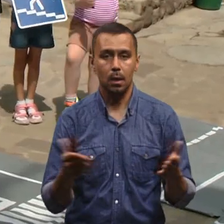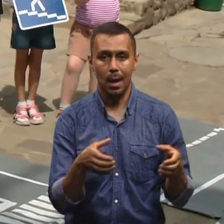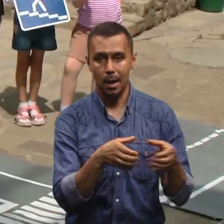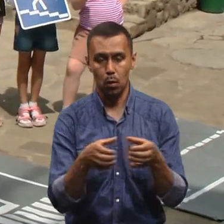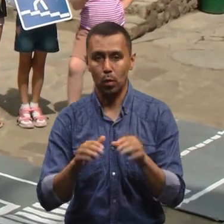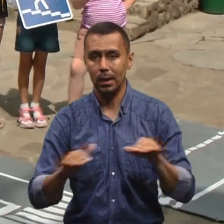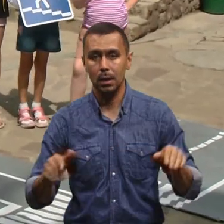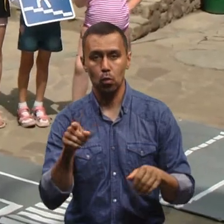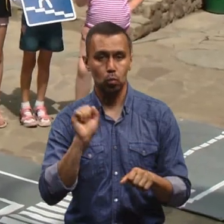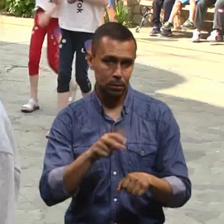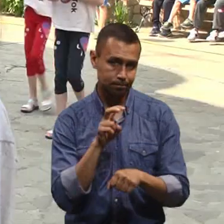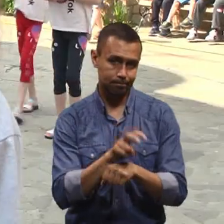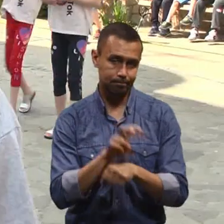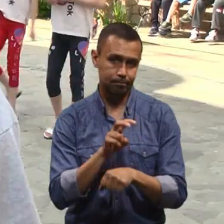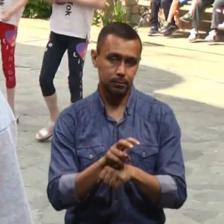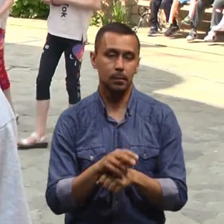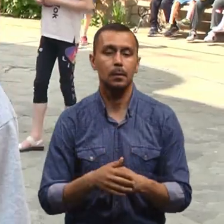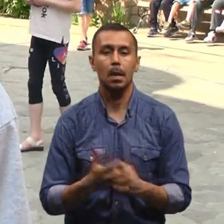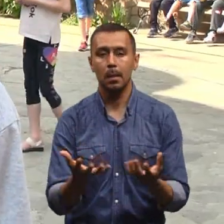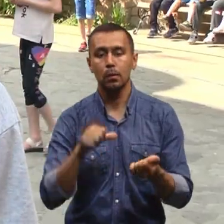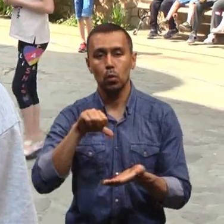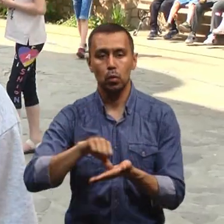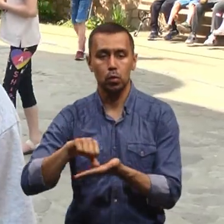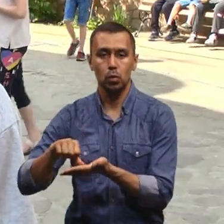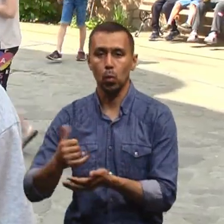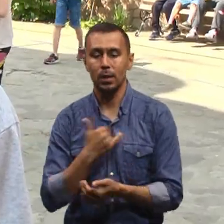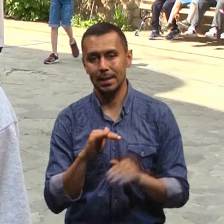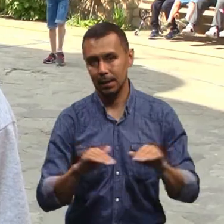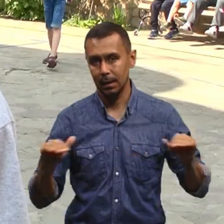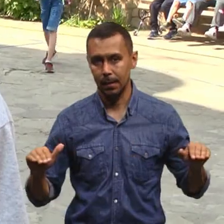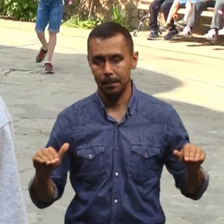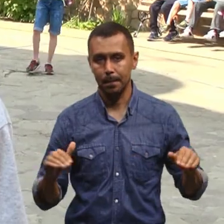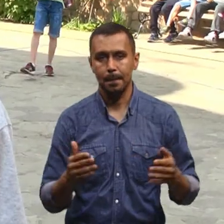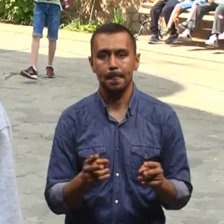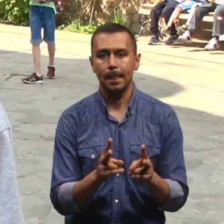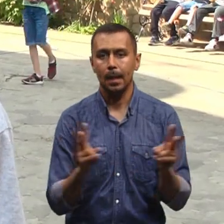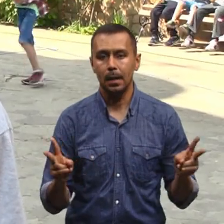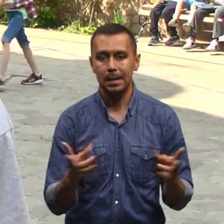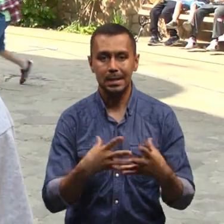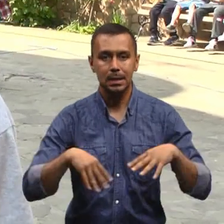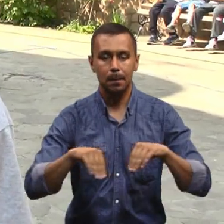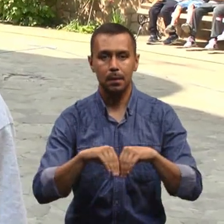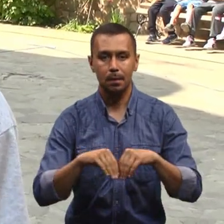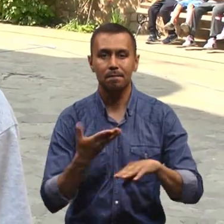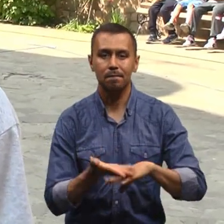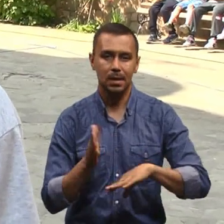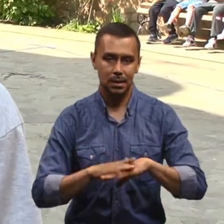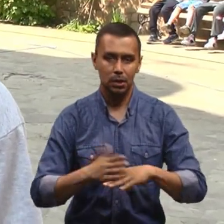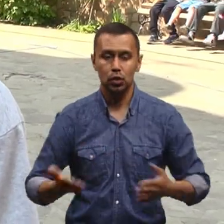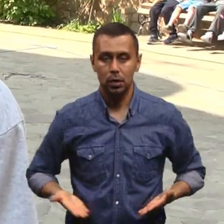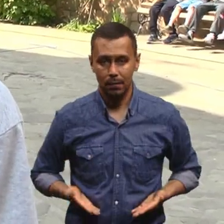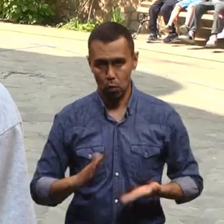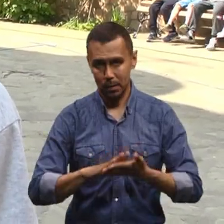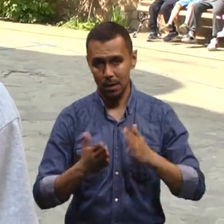категорії дітей його відвідують. Приймають участь у нас дітки, які сім'ї складних життєвих обставинах